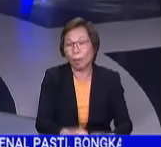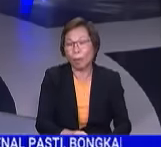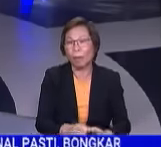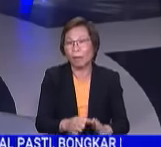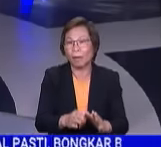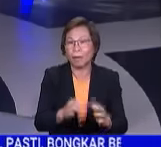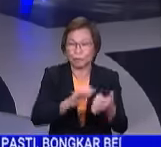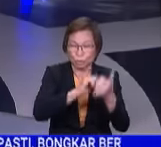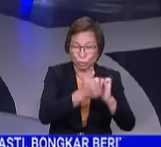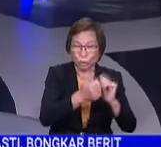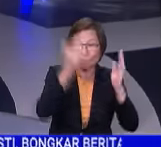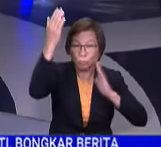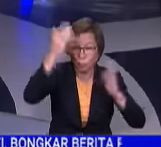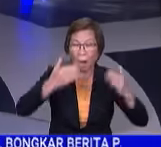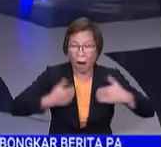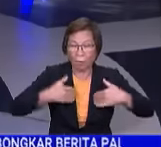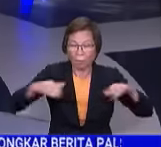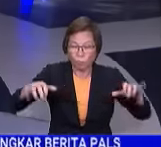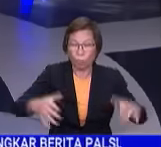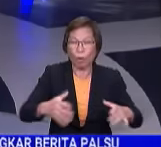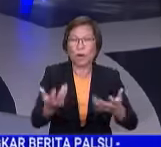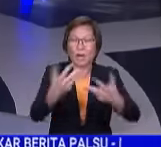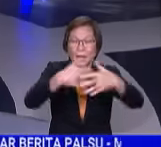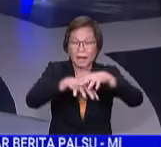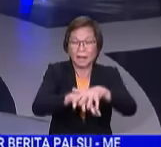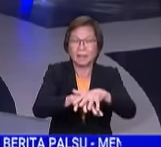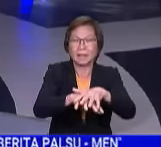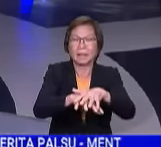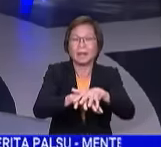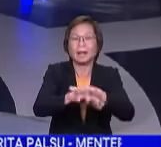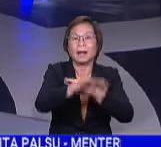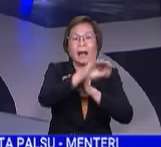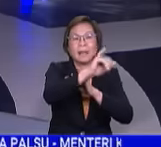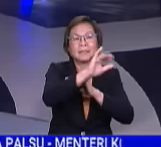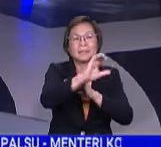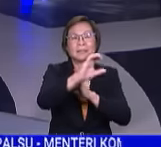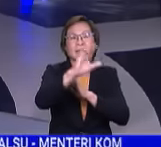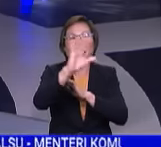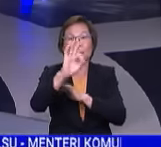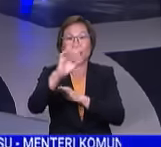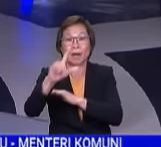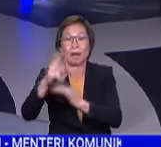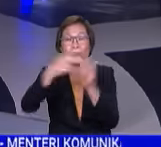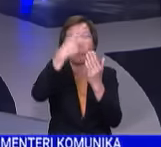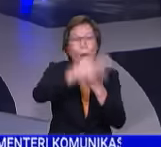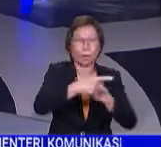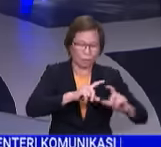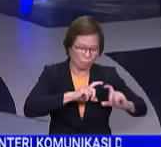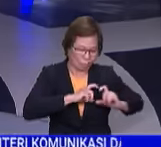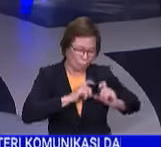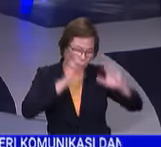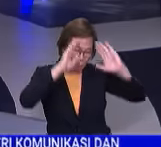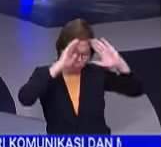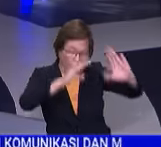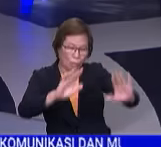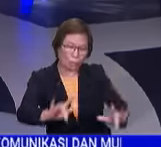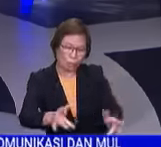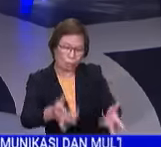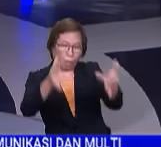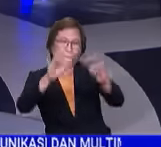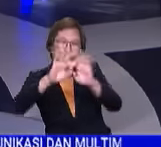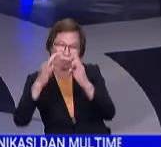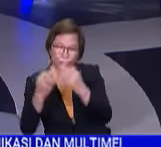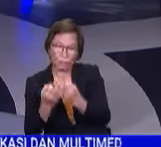seperti dilaksanakan oleh Inter Club Football League ICFL menerusi program prihatin bagi meringankan beban